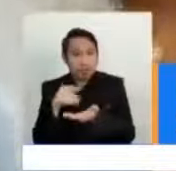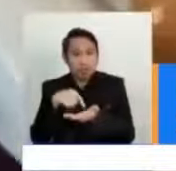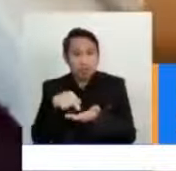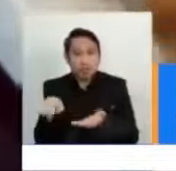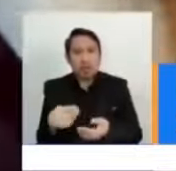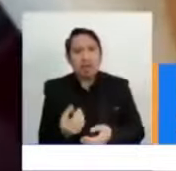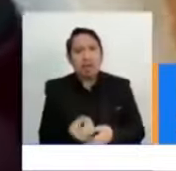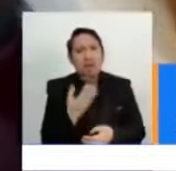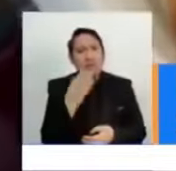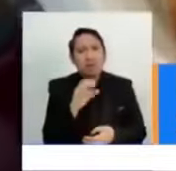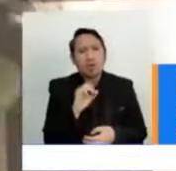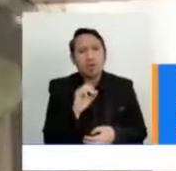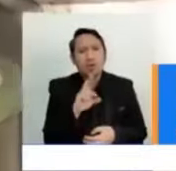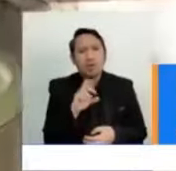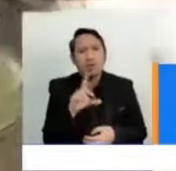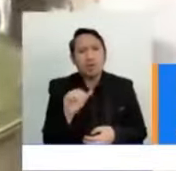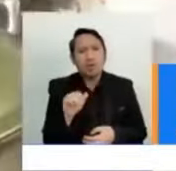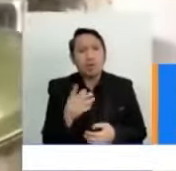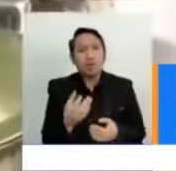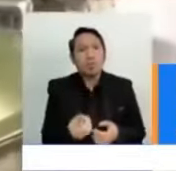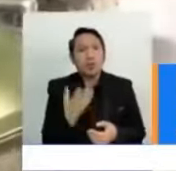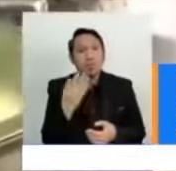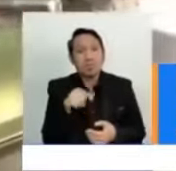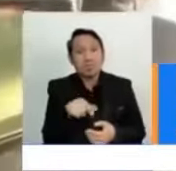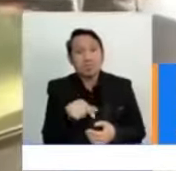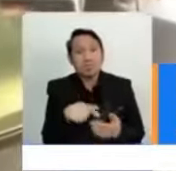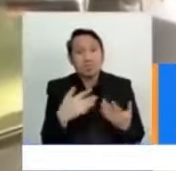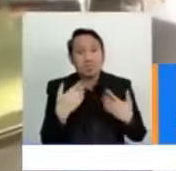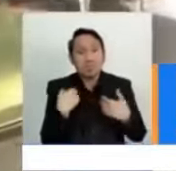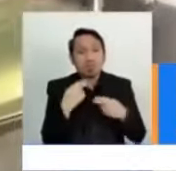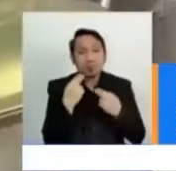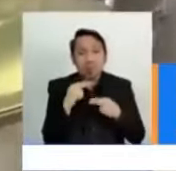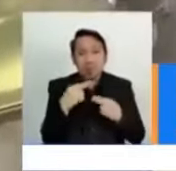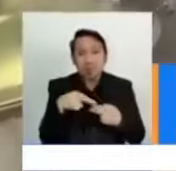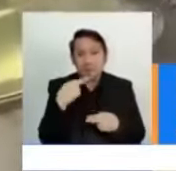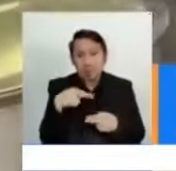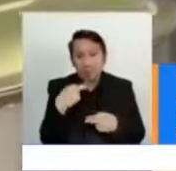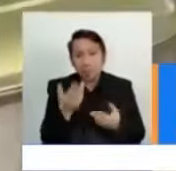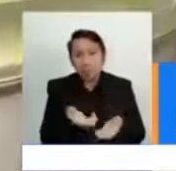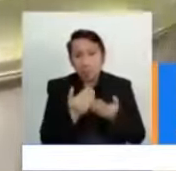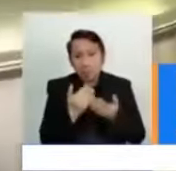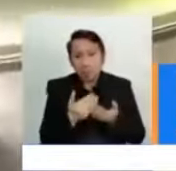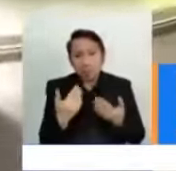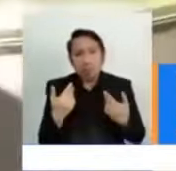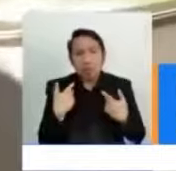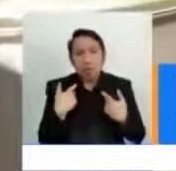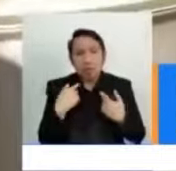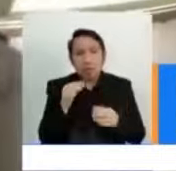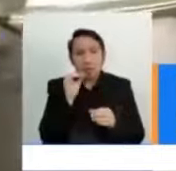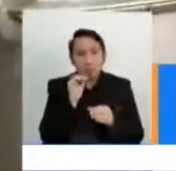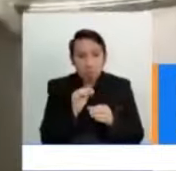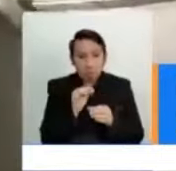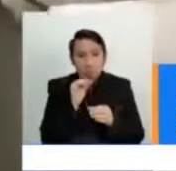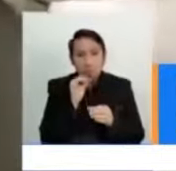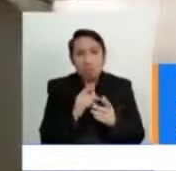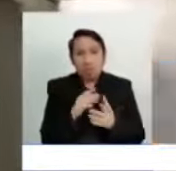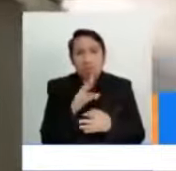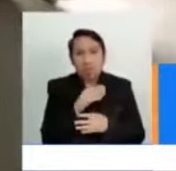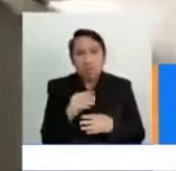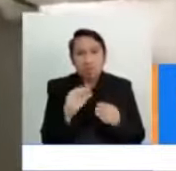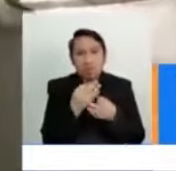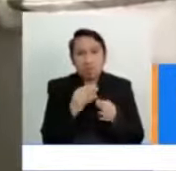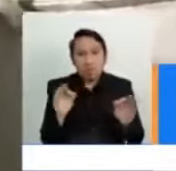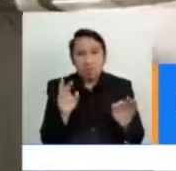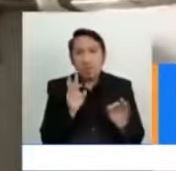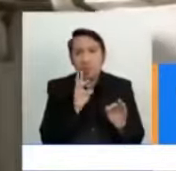na 100 yan, only rice, only sabaw, may kasamang soft drinks. At kung nabiting ka sa soft drinks, may pre-water naman kami rito.